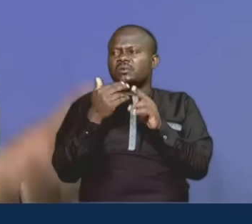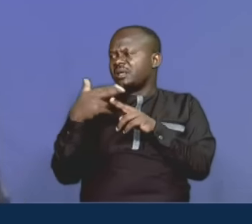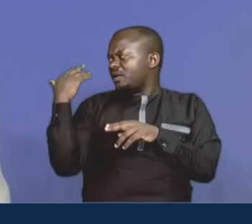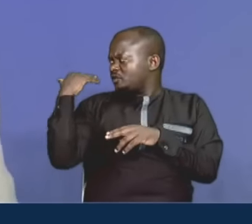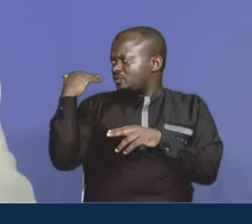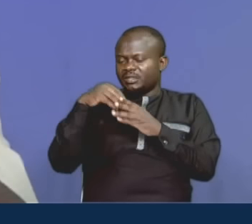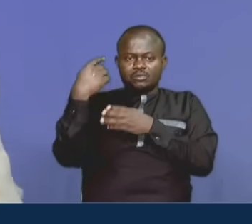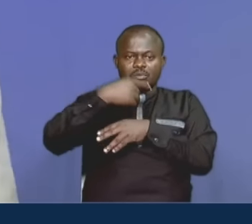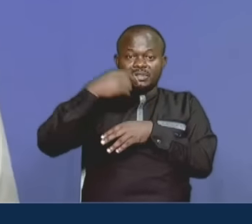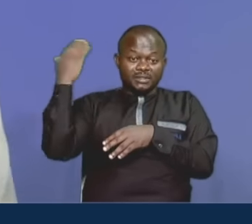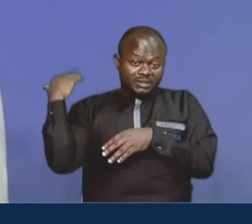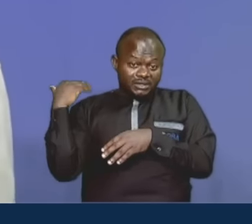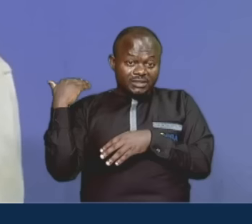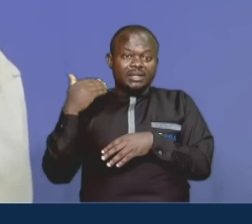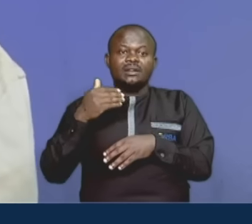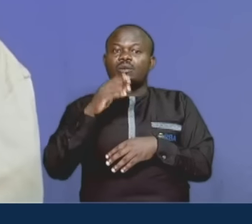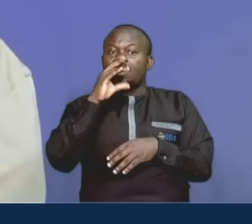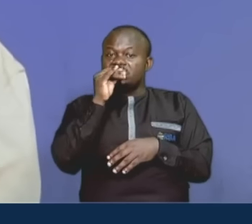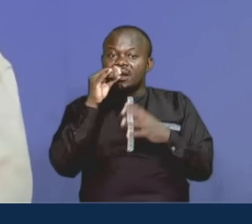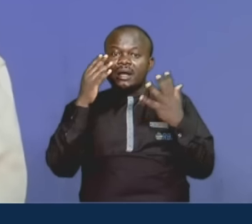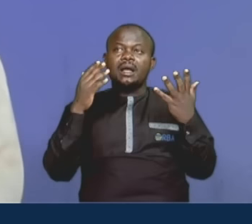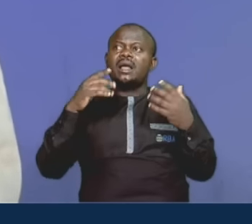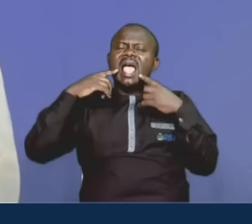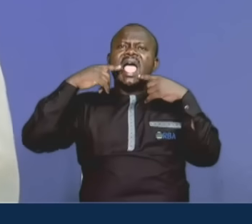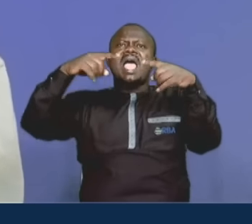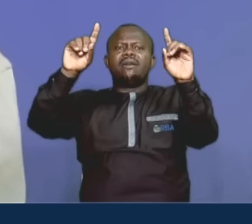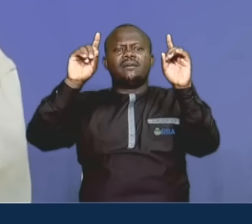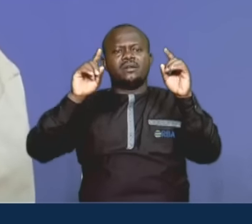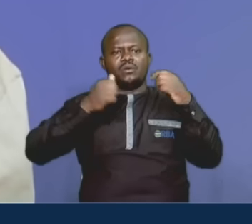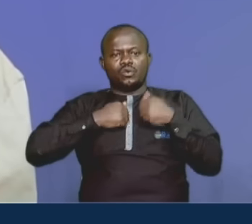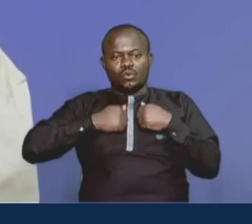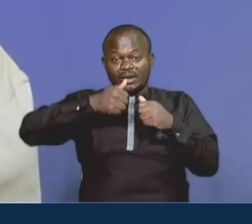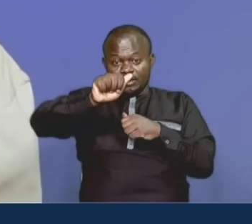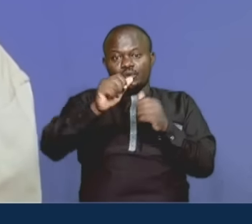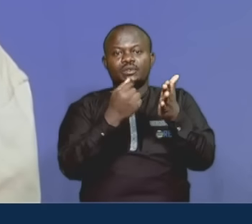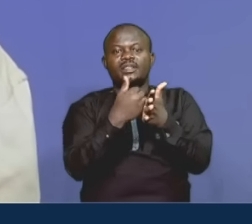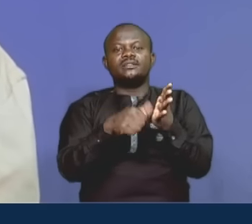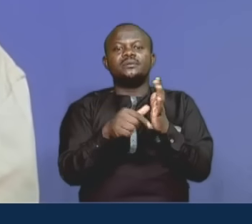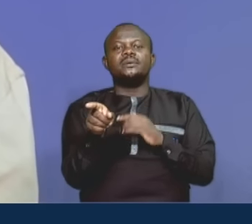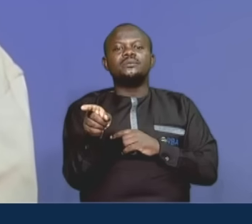minsi ishize ni wavuza gakamo ko u Rwanda rirwo nyirabayazana